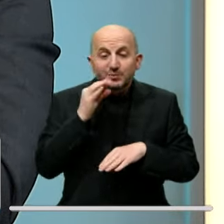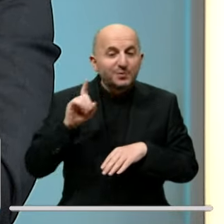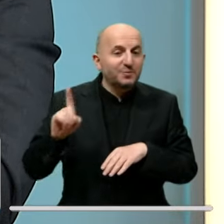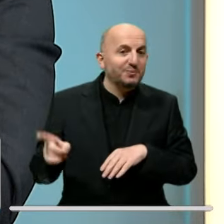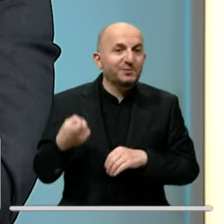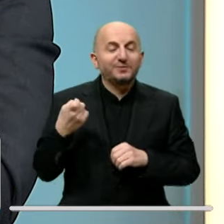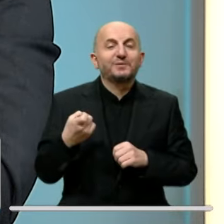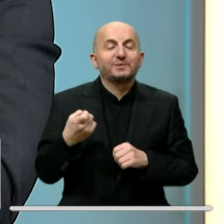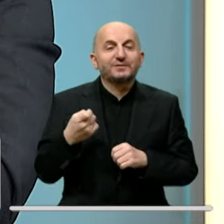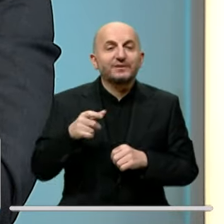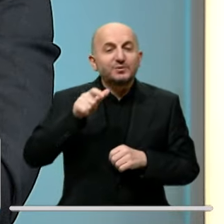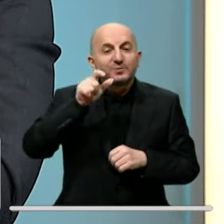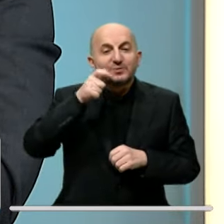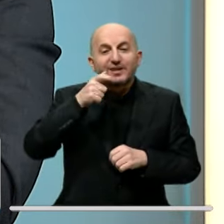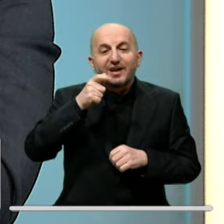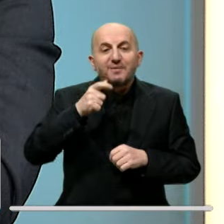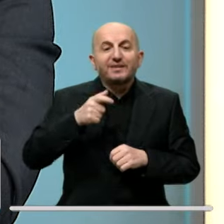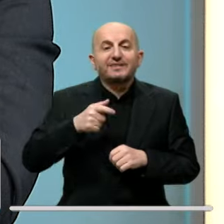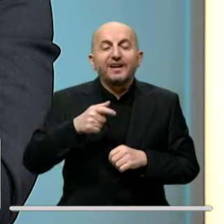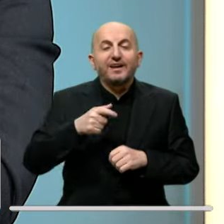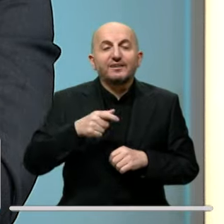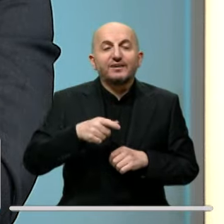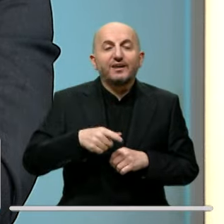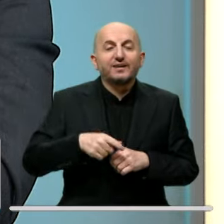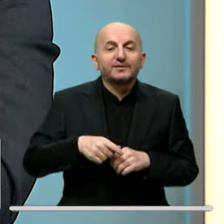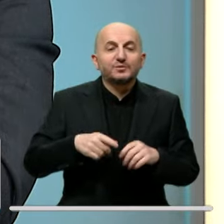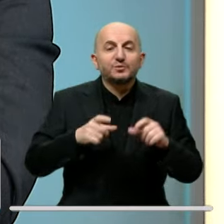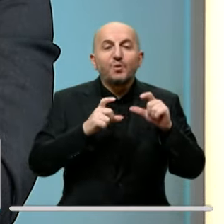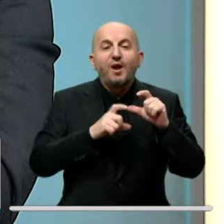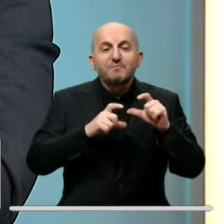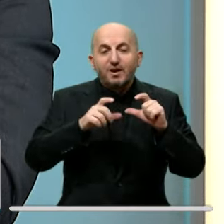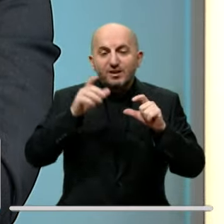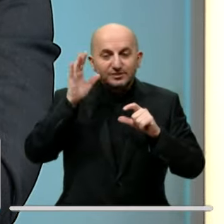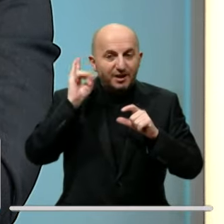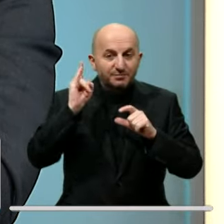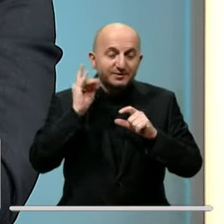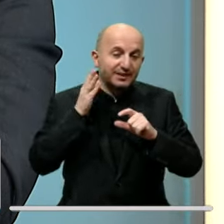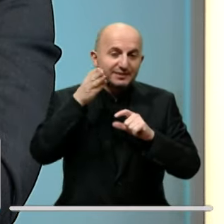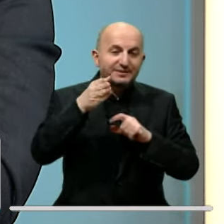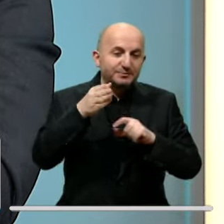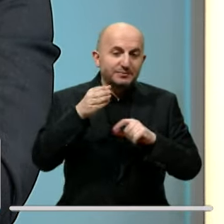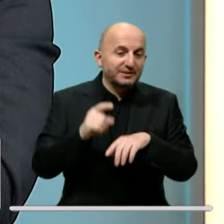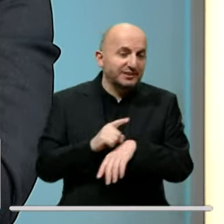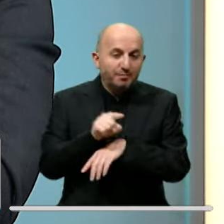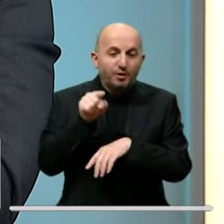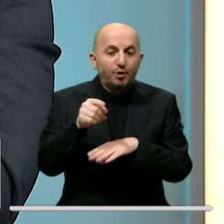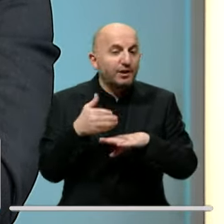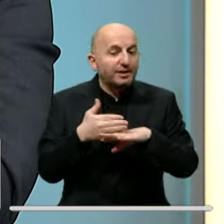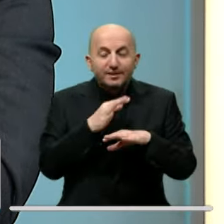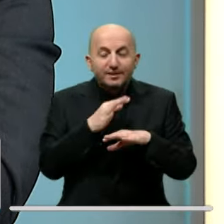bir Sultanahmet'te Süleymaniye'ye gittiğimiz zaman orada neden huzur buluyoruz? Bazı